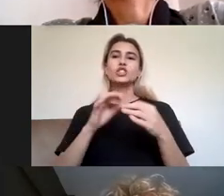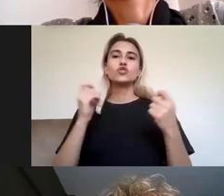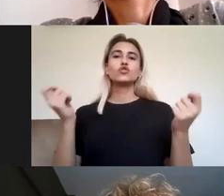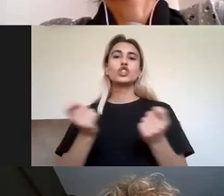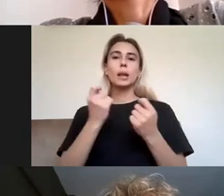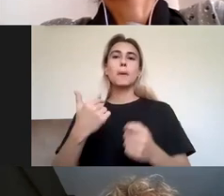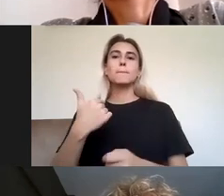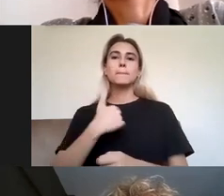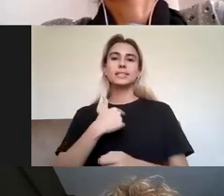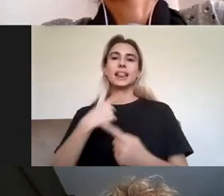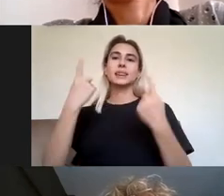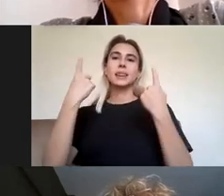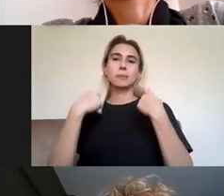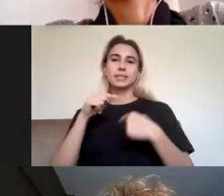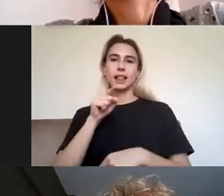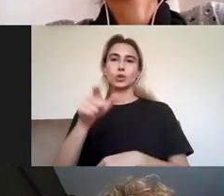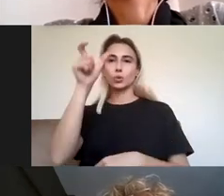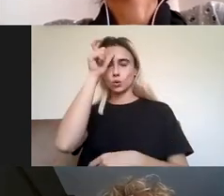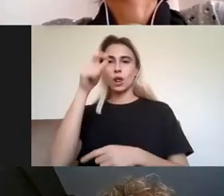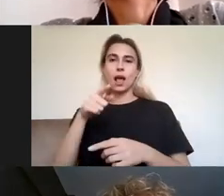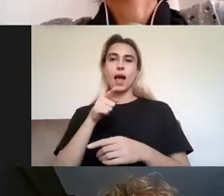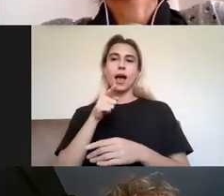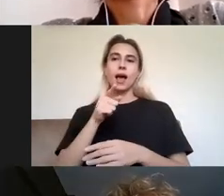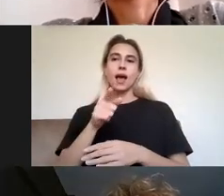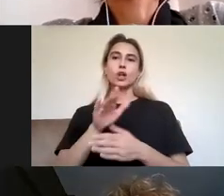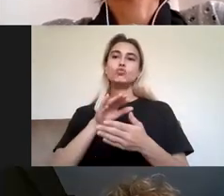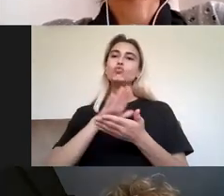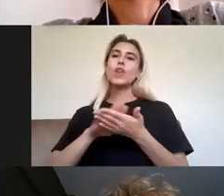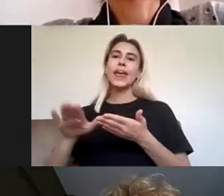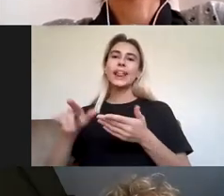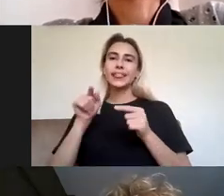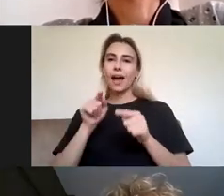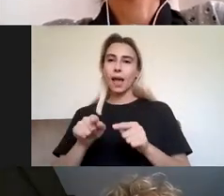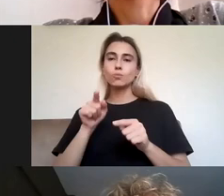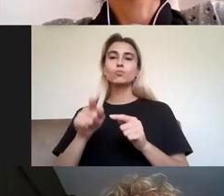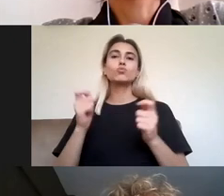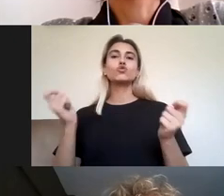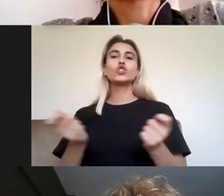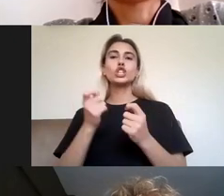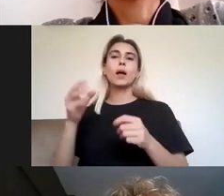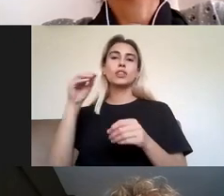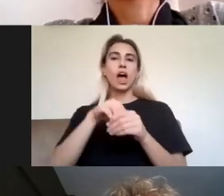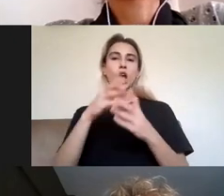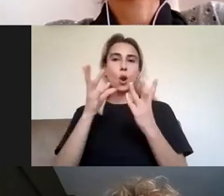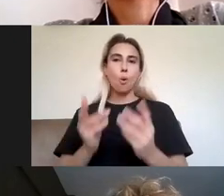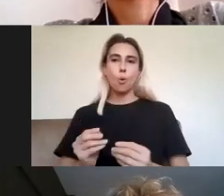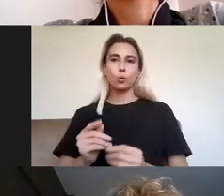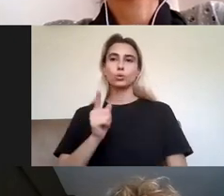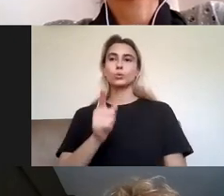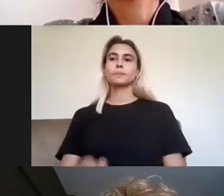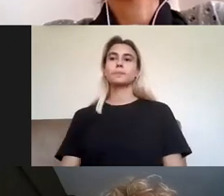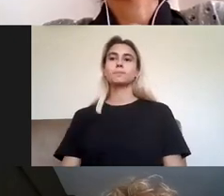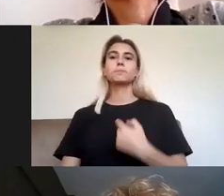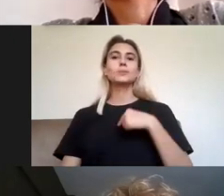bizi temsil etti Türkiye düzeyinde ve bu çalışmalarda dahil oldu. Ve bize